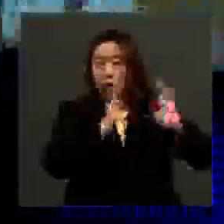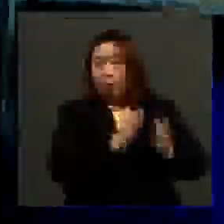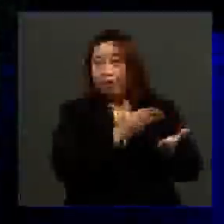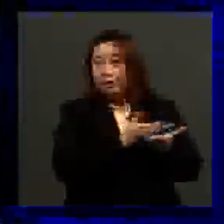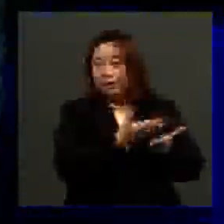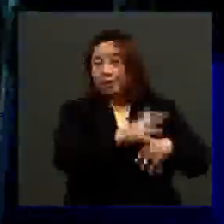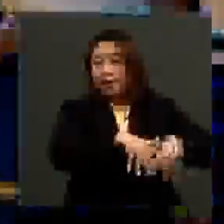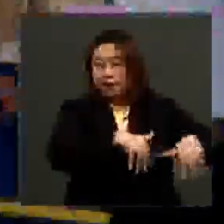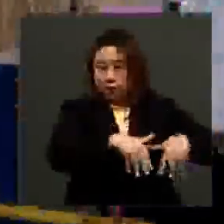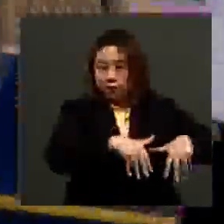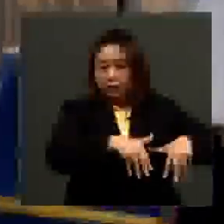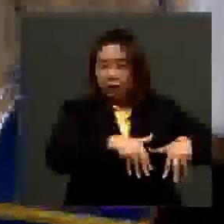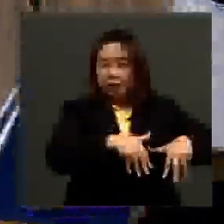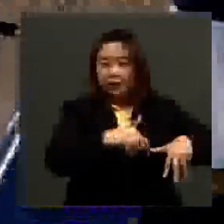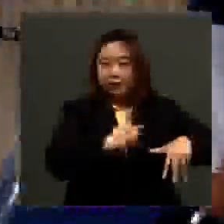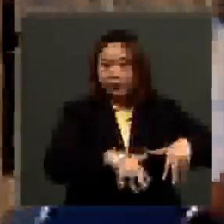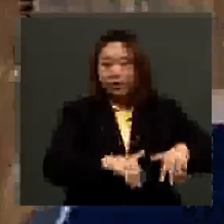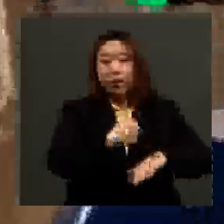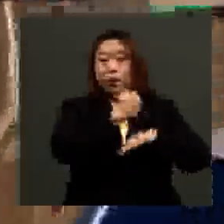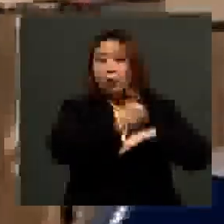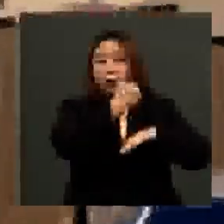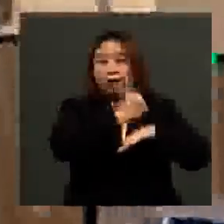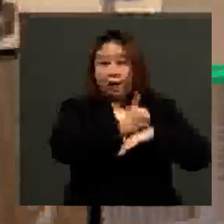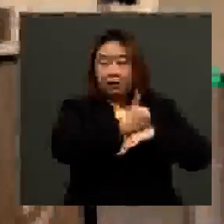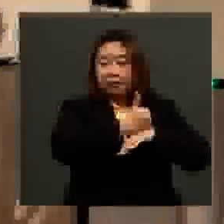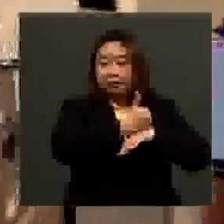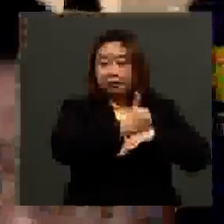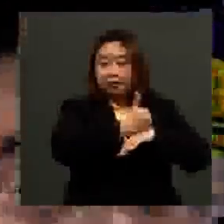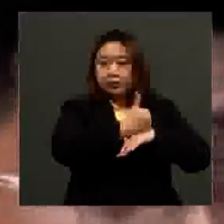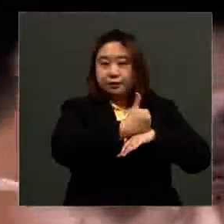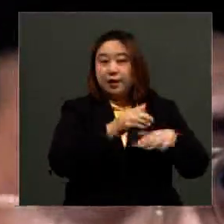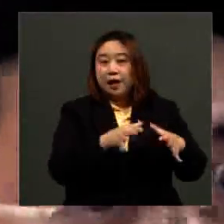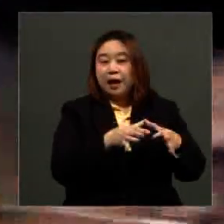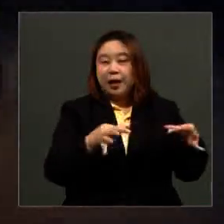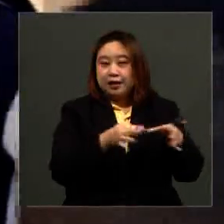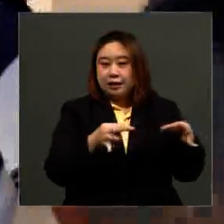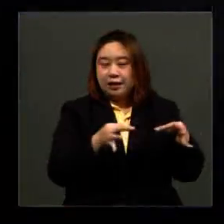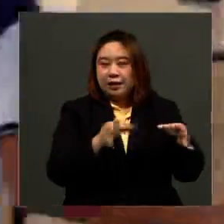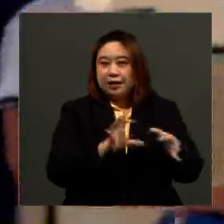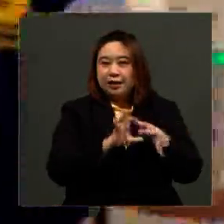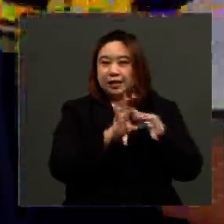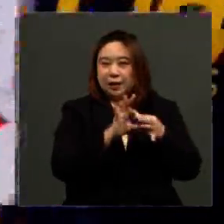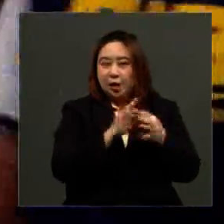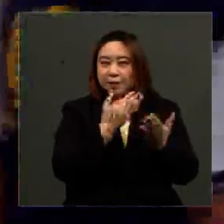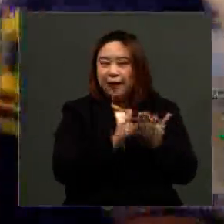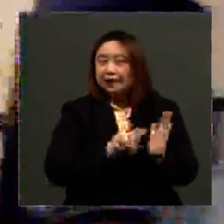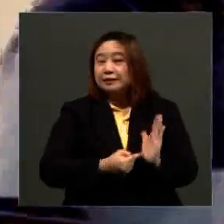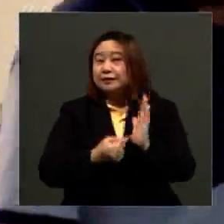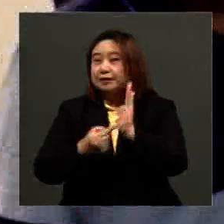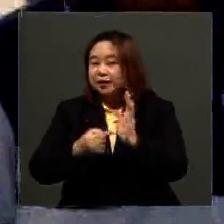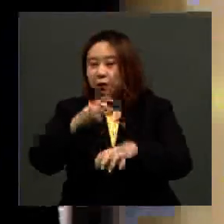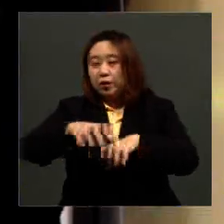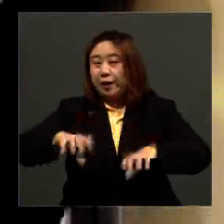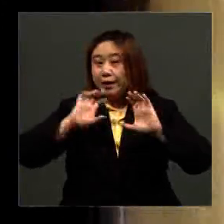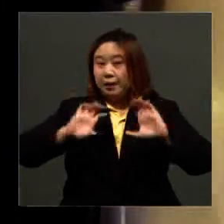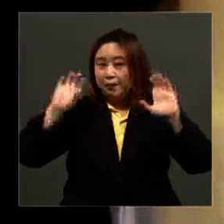สุรวุฒิรังสผู้อำนวยการกองคดีความผิดเกี่ยวกับการเสนอราคาต่อหน่วยงานของรัฐหรือ